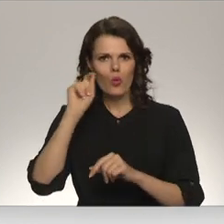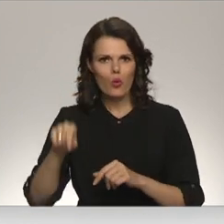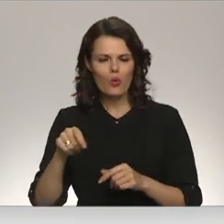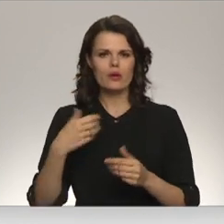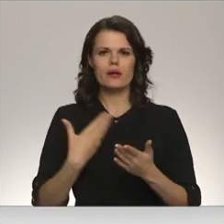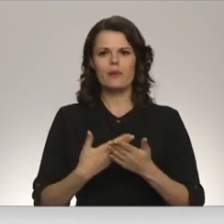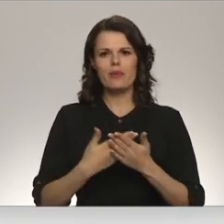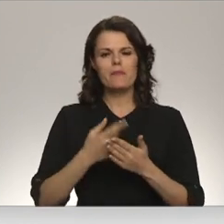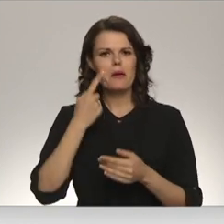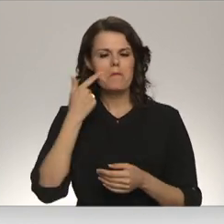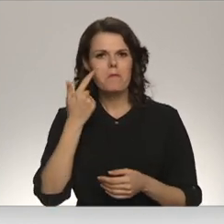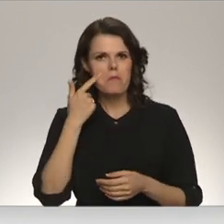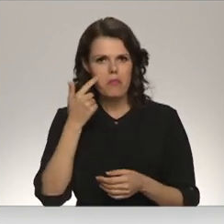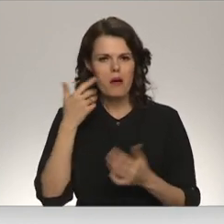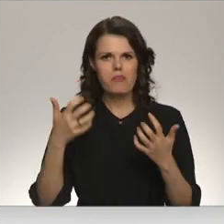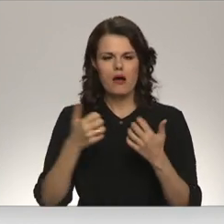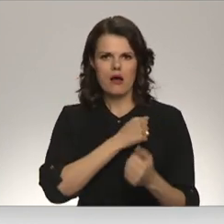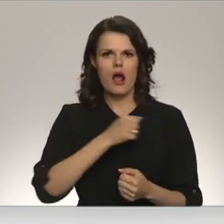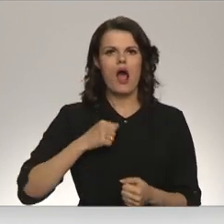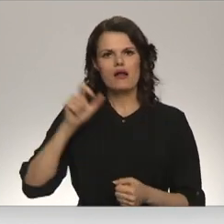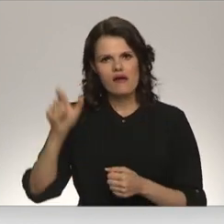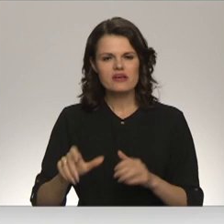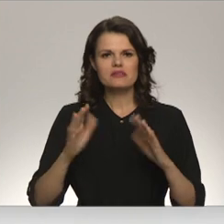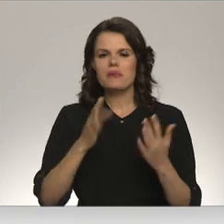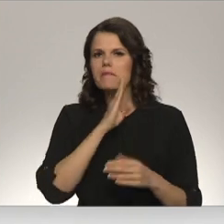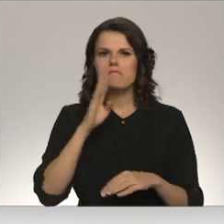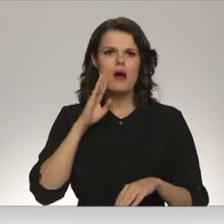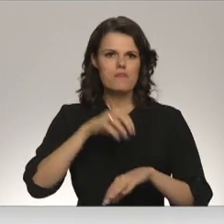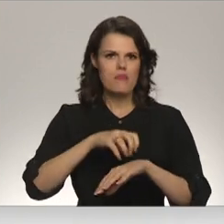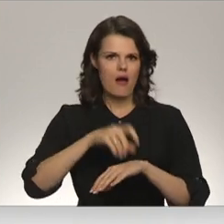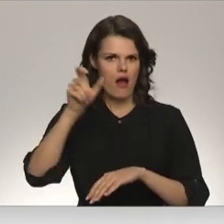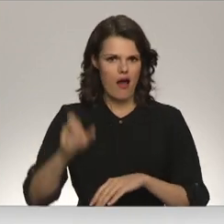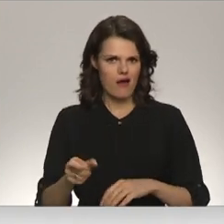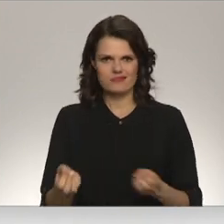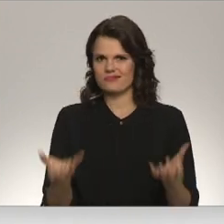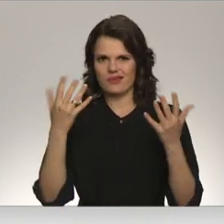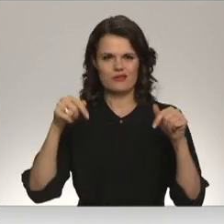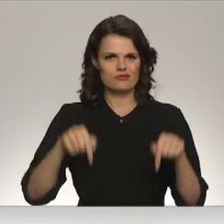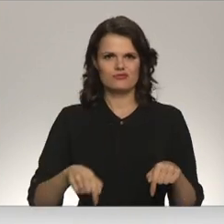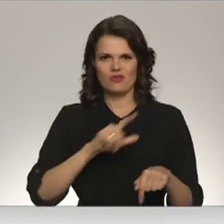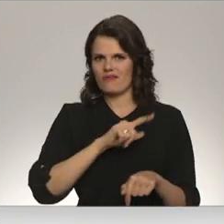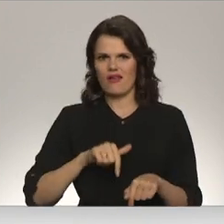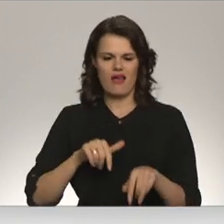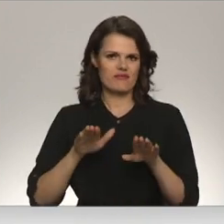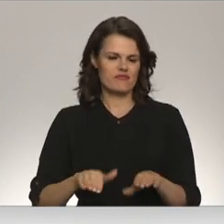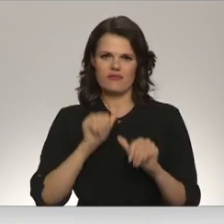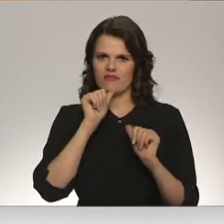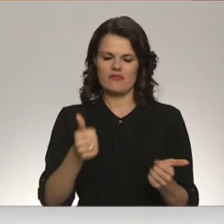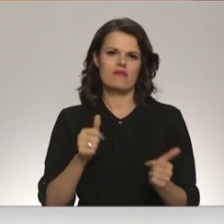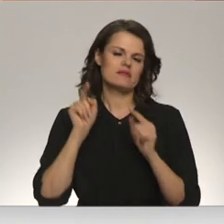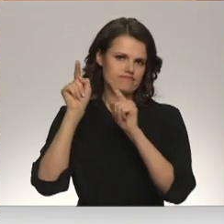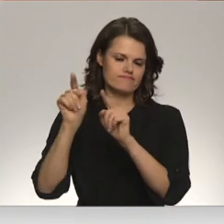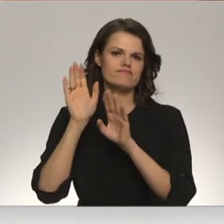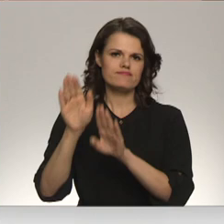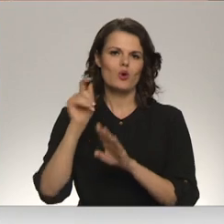kur tētis ir karavīrs, savukārt mamma ir mediķis, nu skaidrs, ka šeit Latvijā neviens no viņiem nevarētu atrasties.